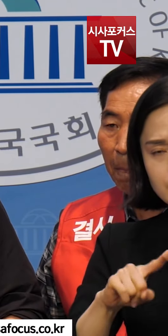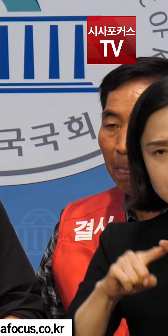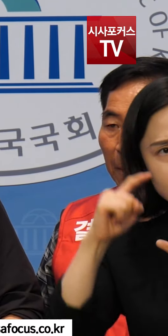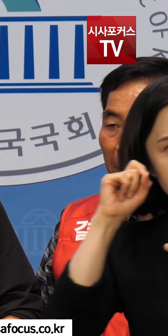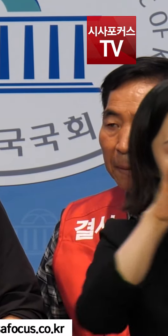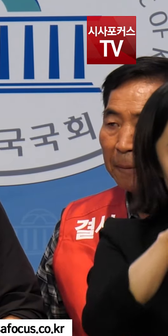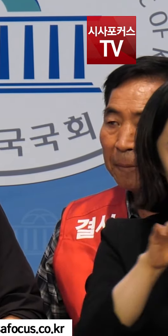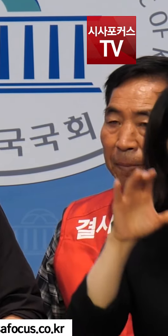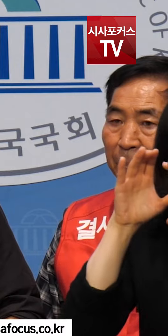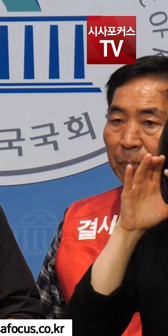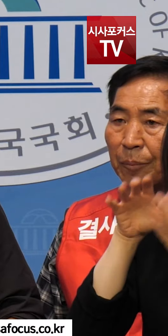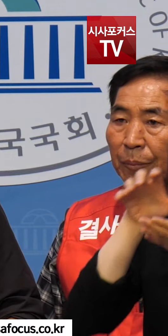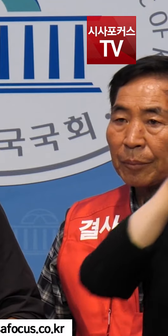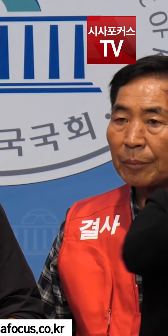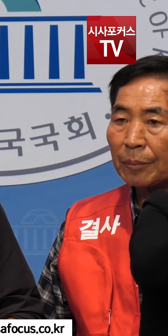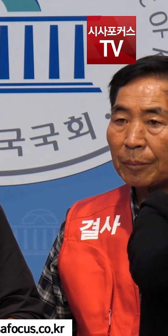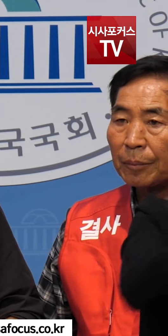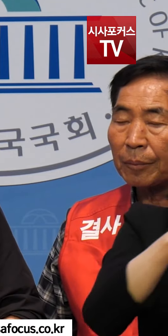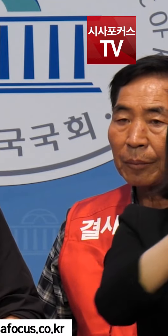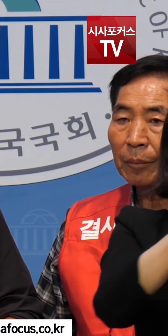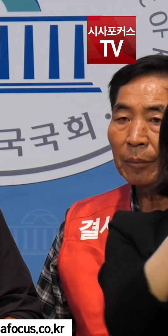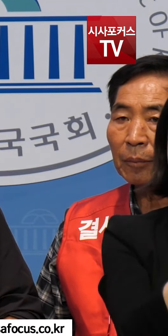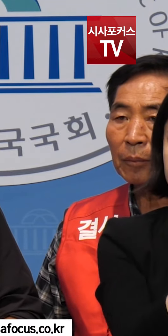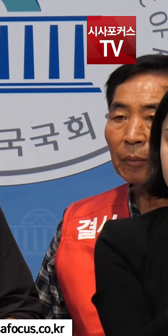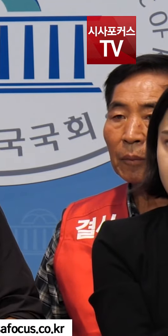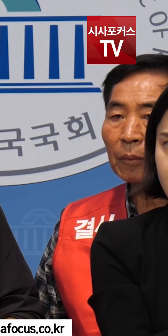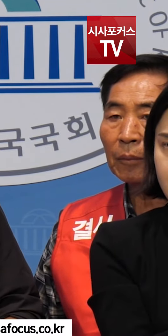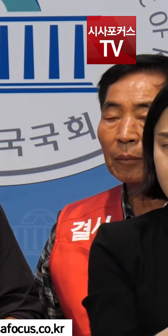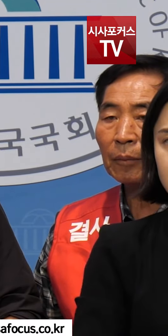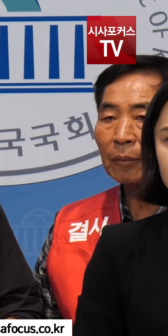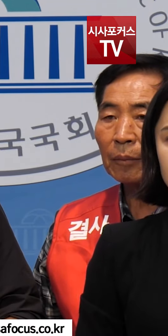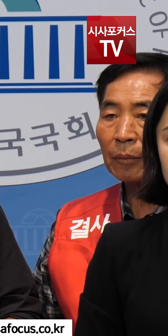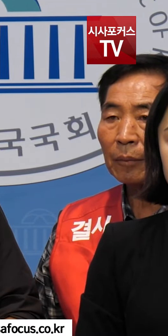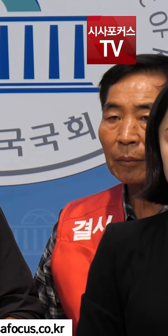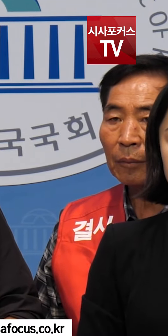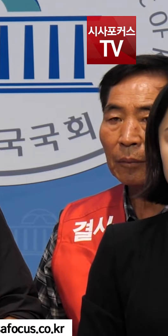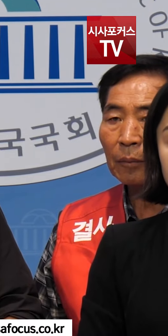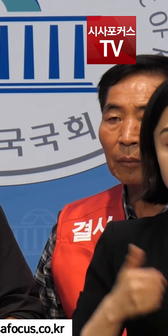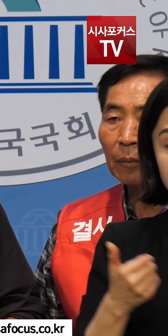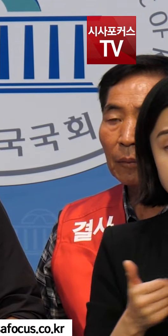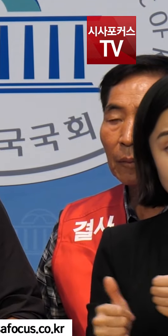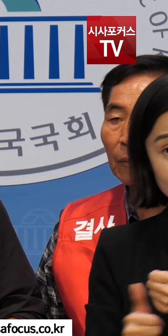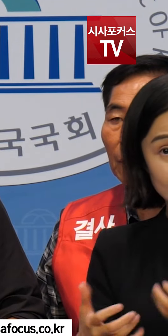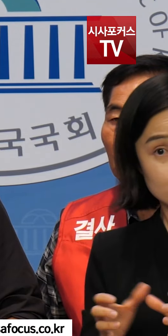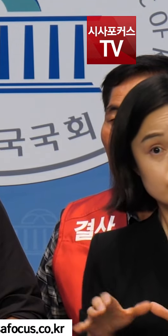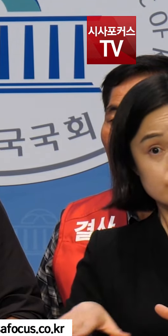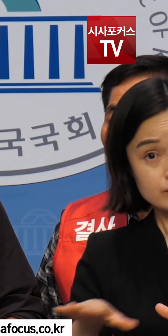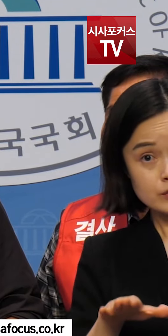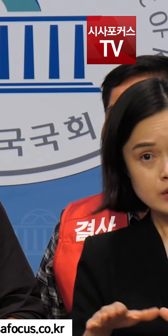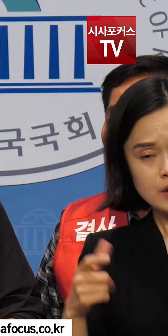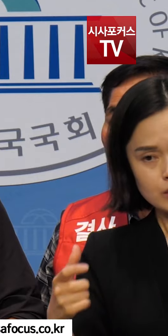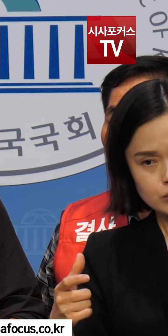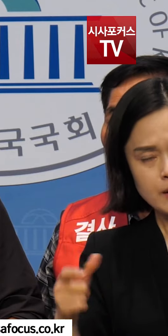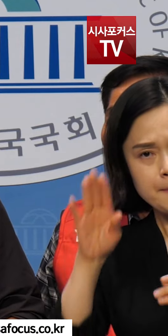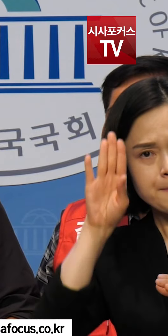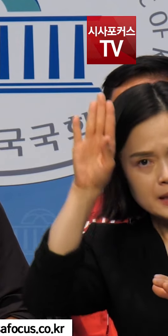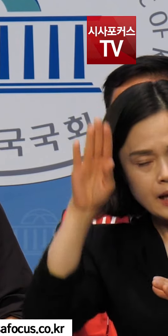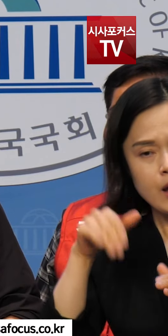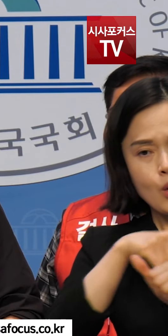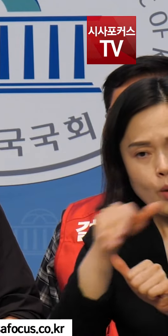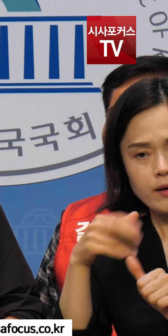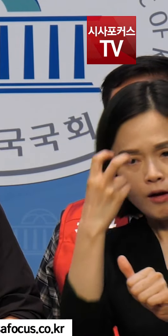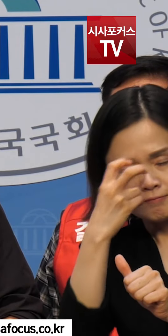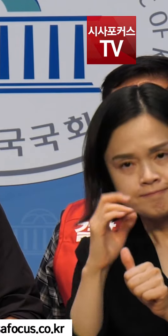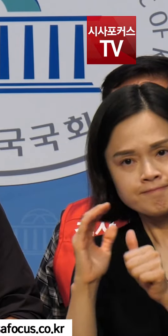의견을 정책 결정 과정에 반영하라. 우리 반대 대책위는 합청군의 미래와 환경을 지키고